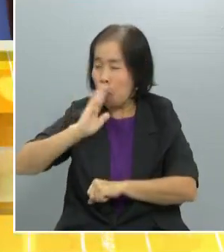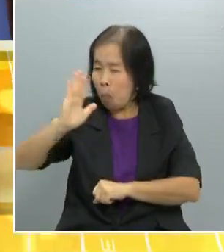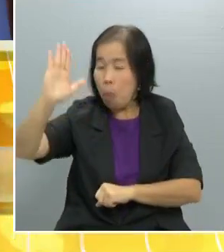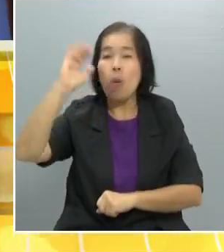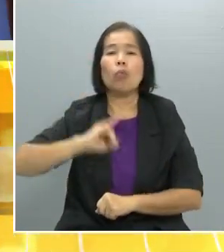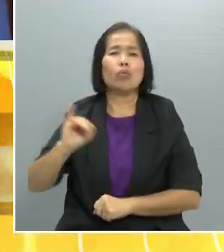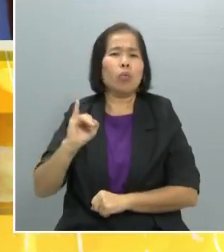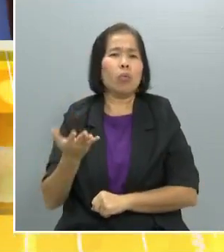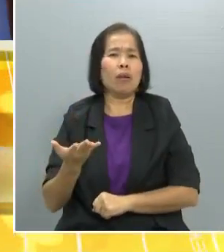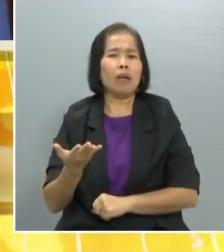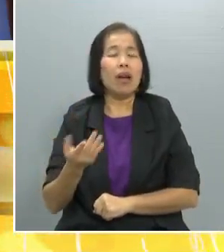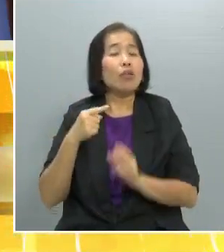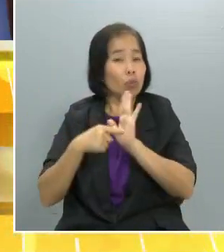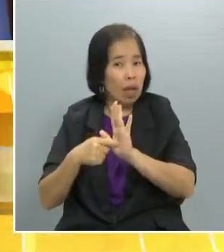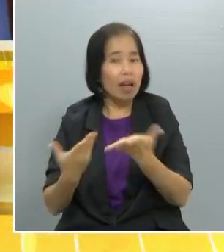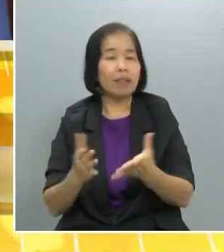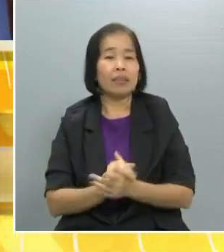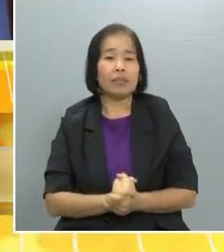ลยเห็นไหมอันนี้คือเ